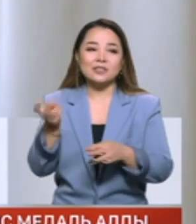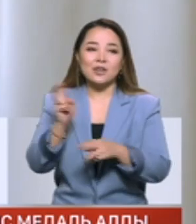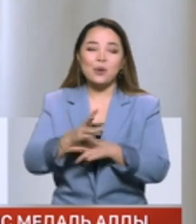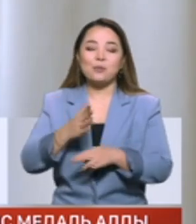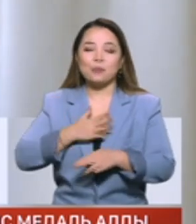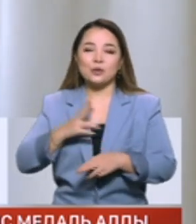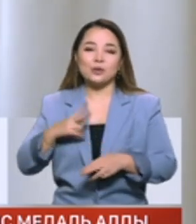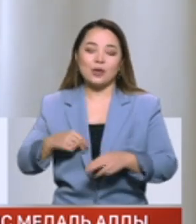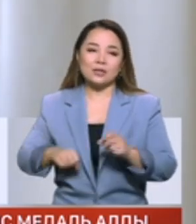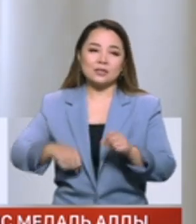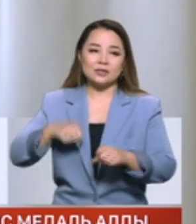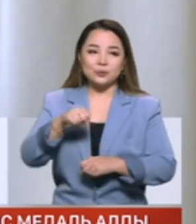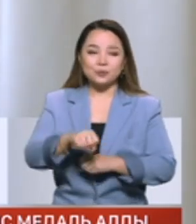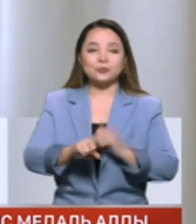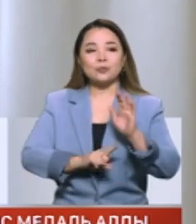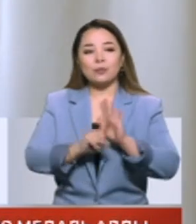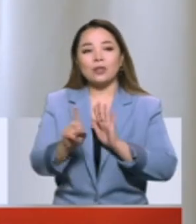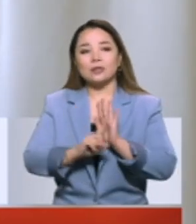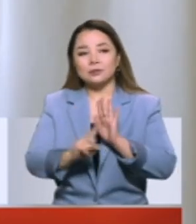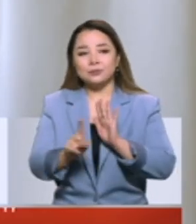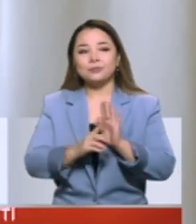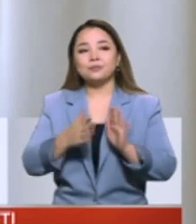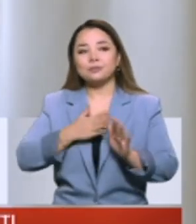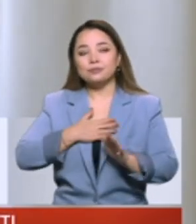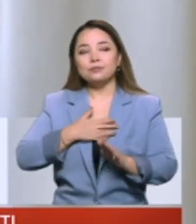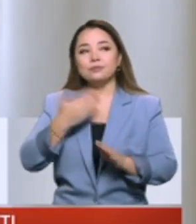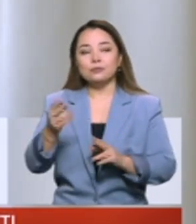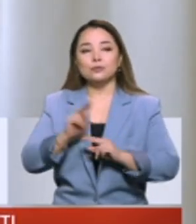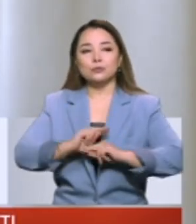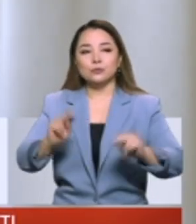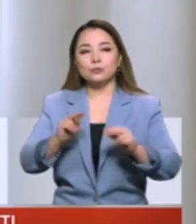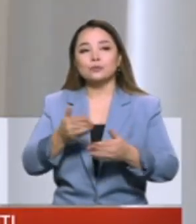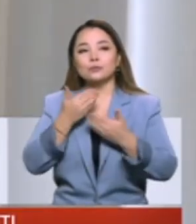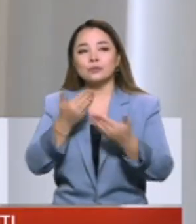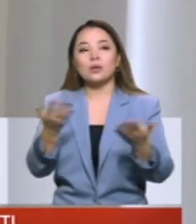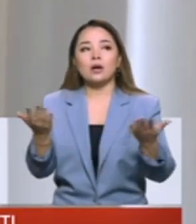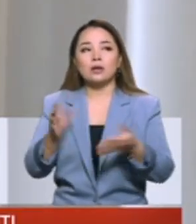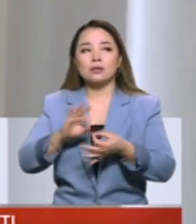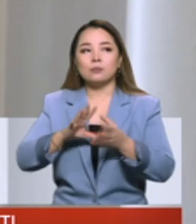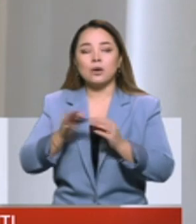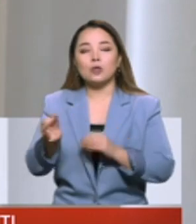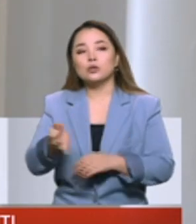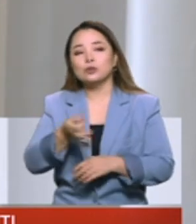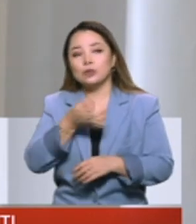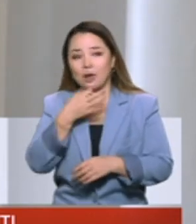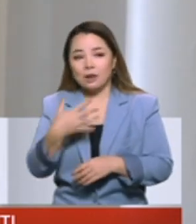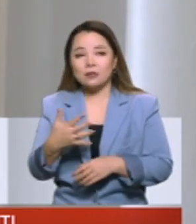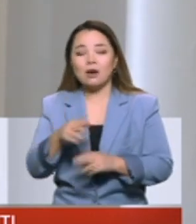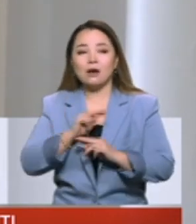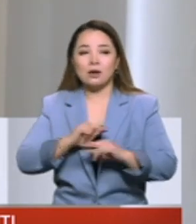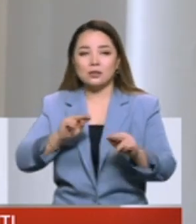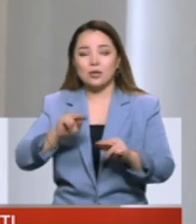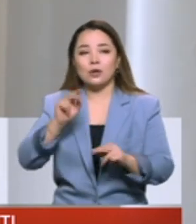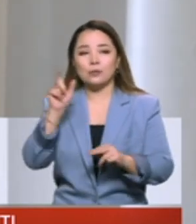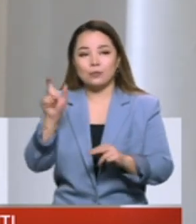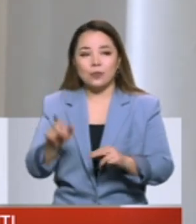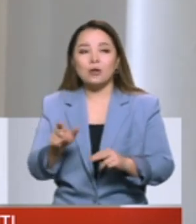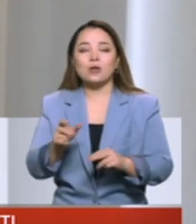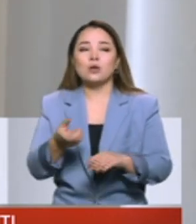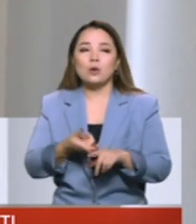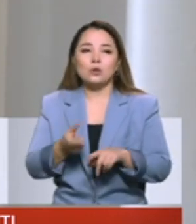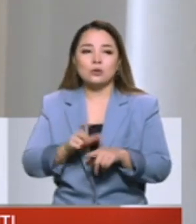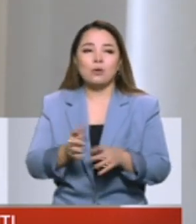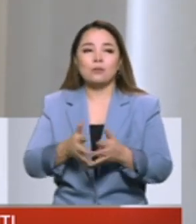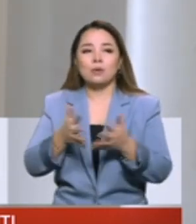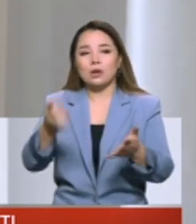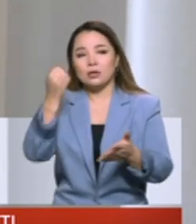мен да қызымды берсем ба деп сосын барып менен ағайды сұрап, қалай үйретеді, барлығы ұнайды. Ағайымызға алғысымыз өте-өте